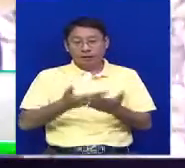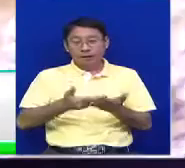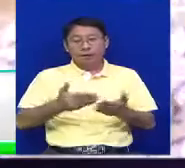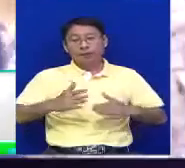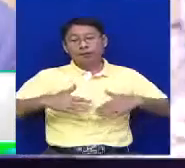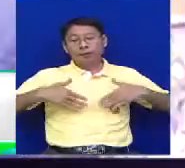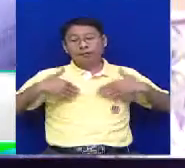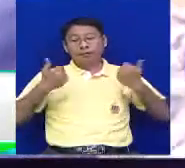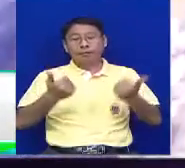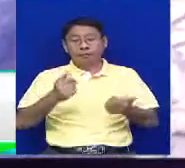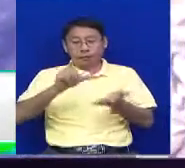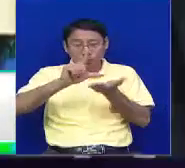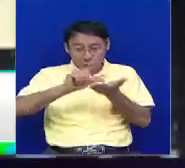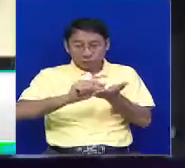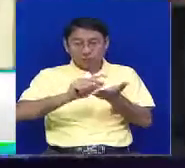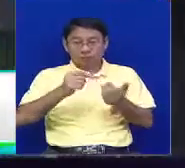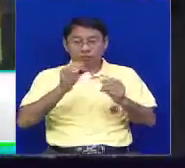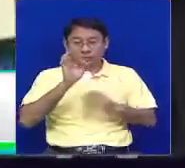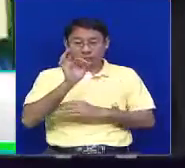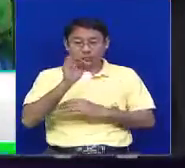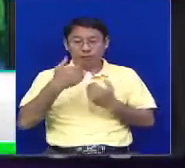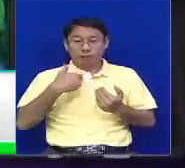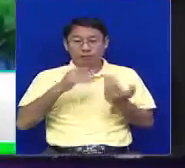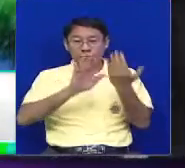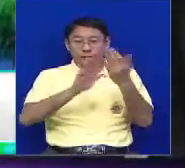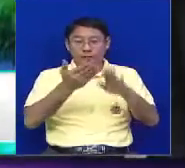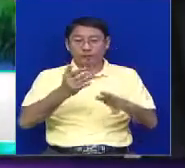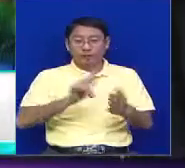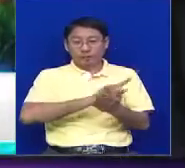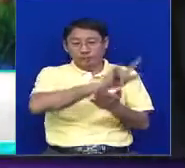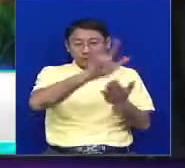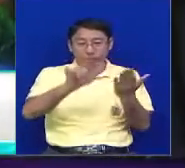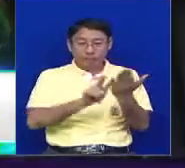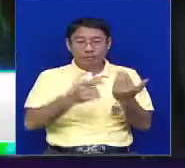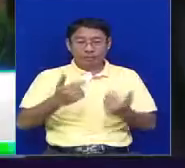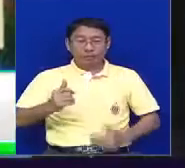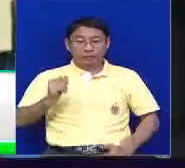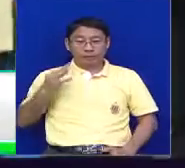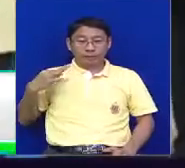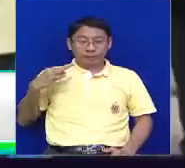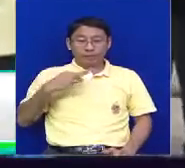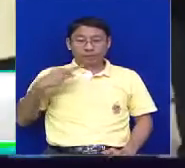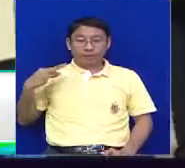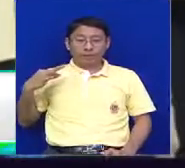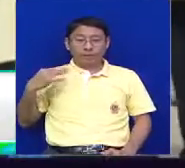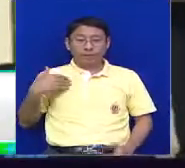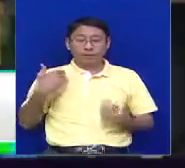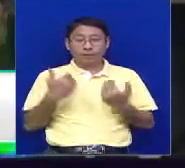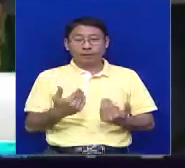ายเลยนะ ใช่ถูกกว่ามากค่ะถ้าเทียบกับแบรนด์อย่างคุณกรองแก้วบอก ส่วนนางแบบคุณกรองแก้วใช้ตกใ